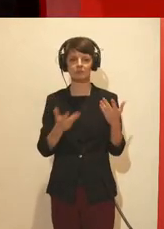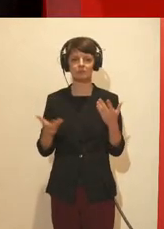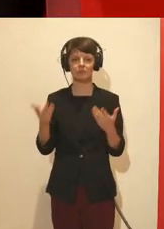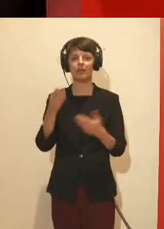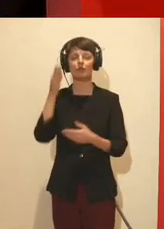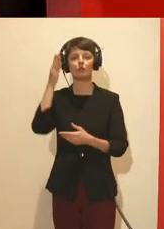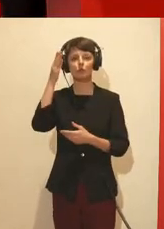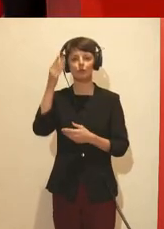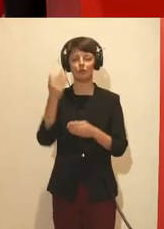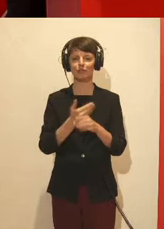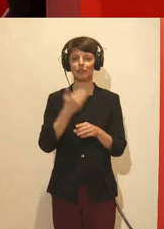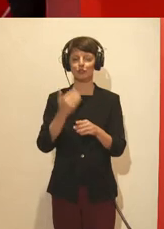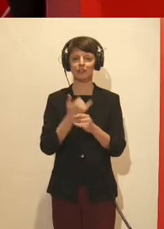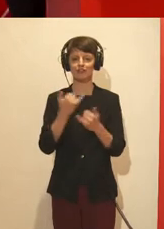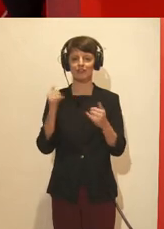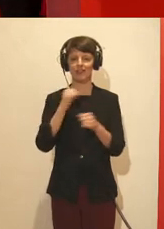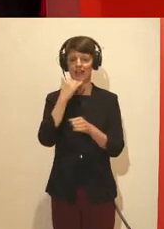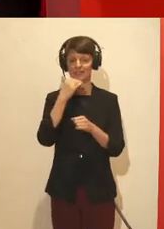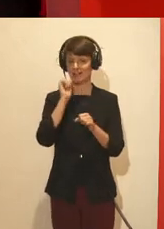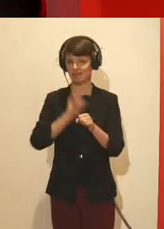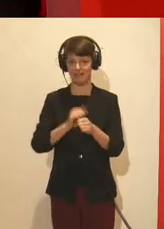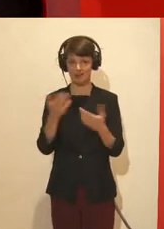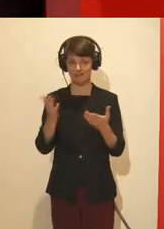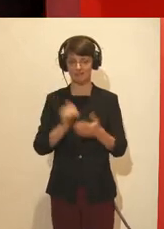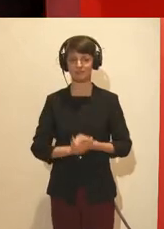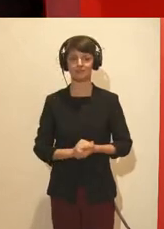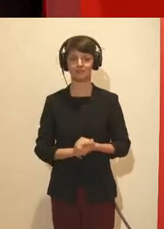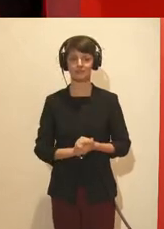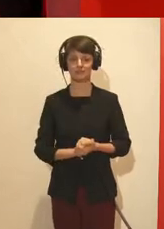eine zukunftsgeschichte erzählt werden könnte